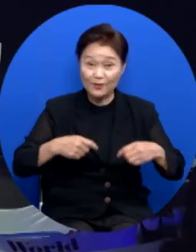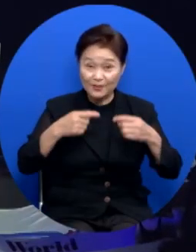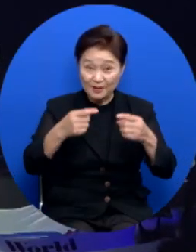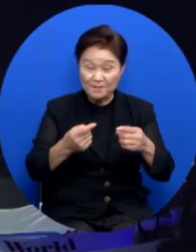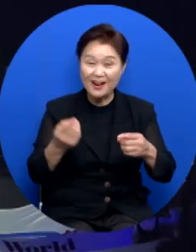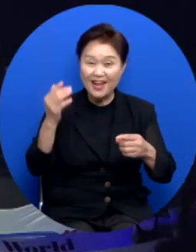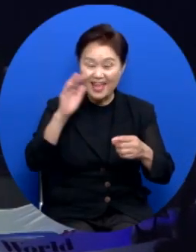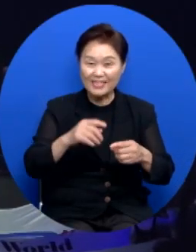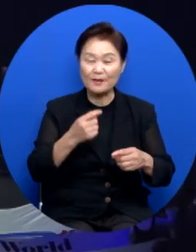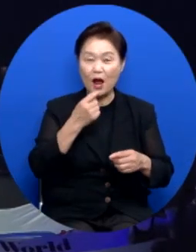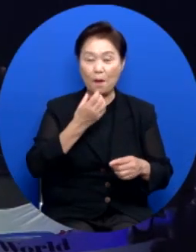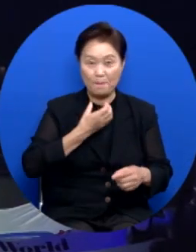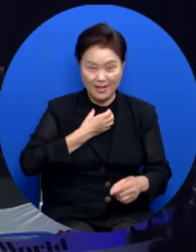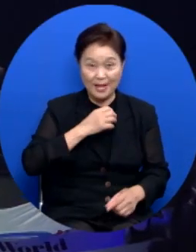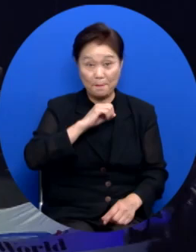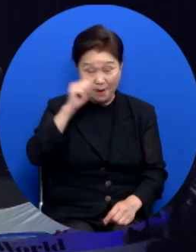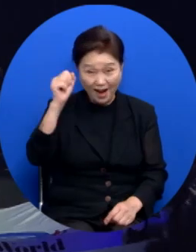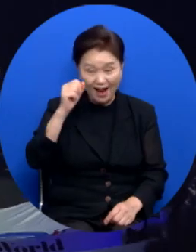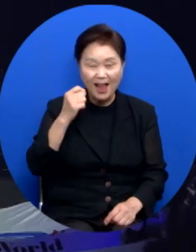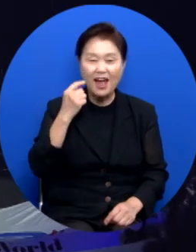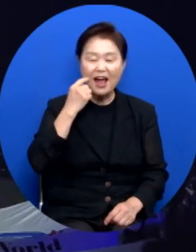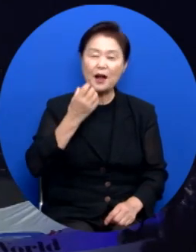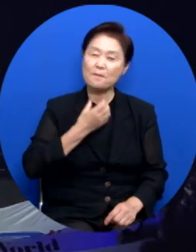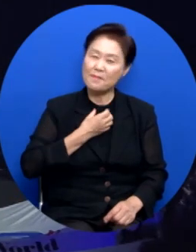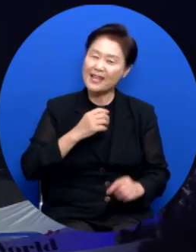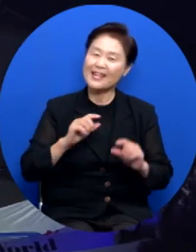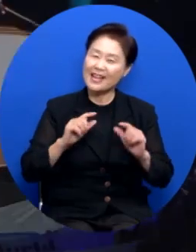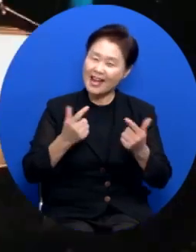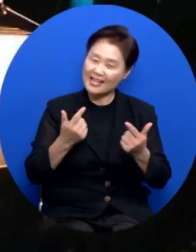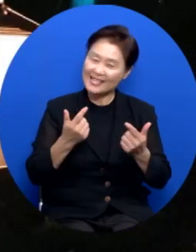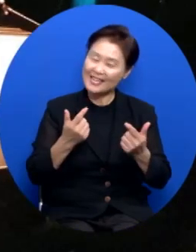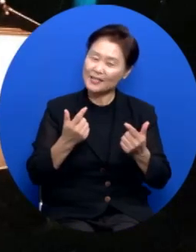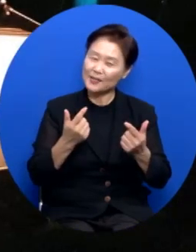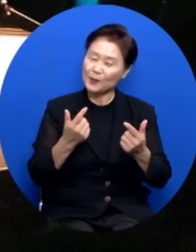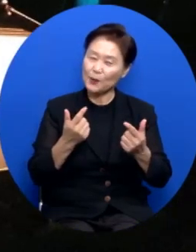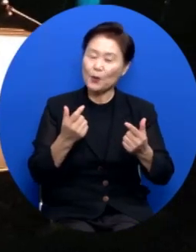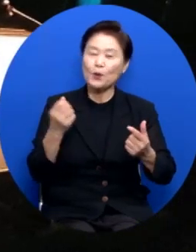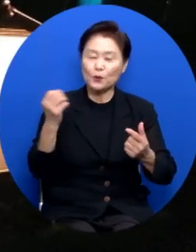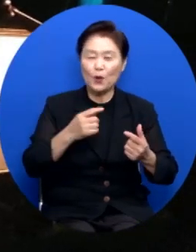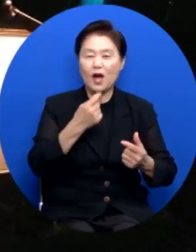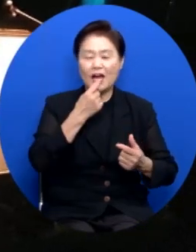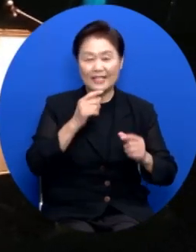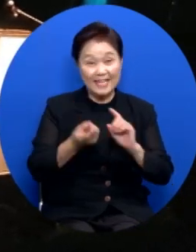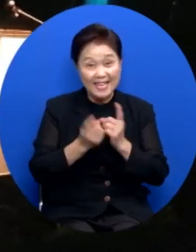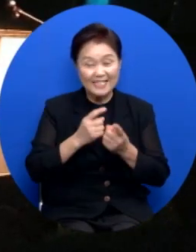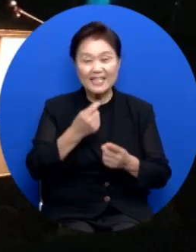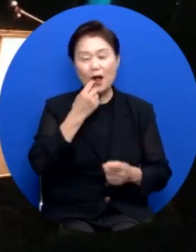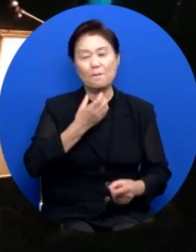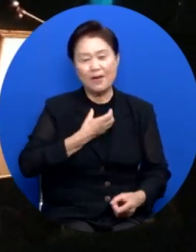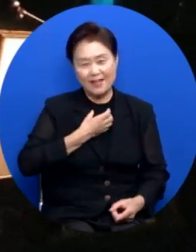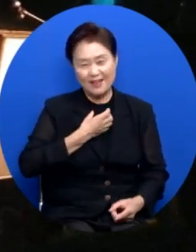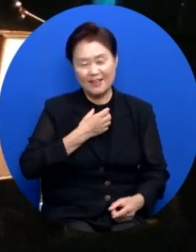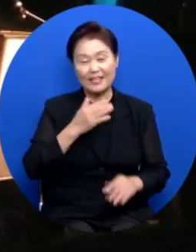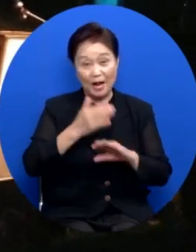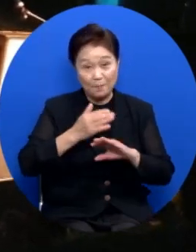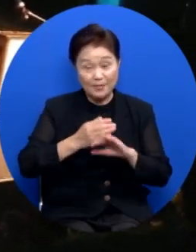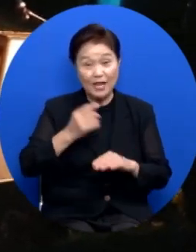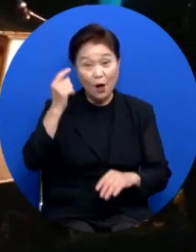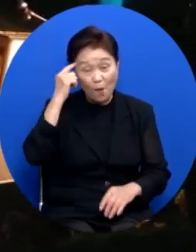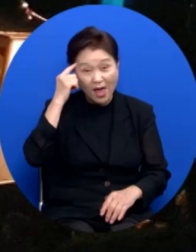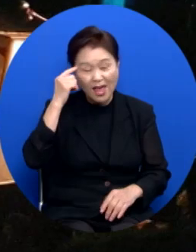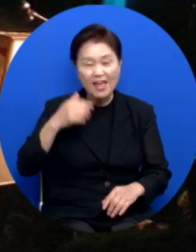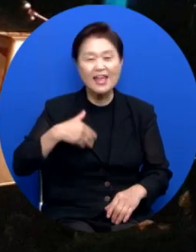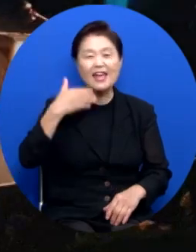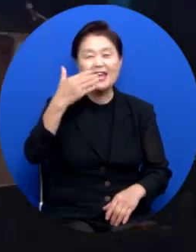은메달을 땄는데요 금메달이 아니어서 또 은메달이 또 감사한 이유들도 있고 그렇게 해서 또 다음